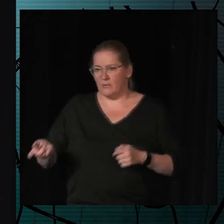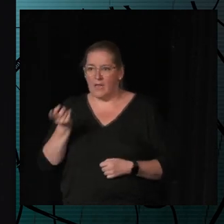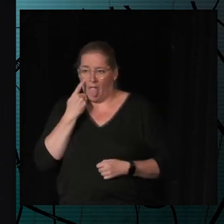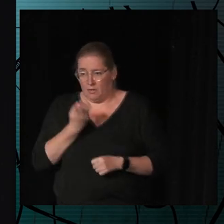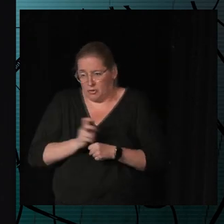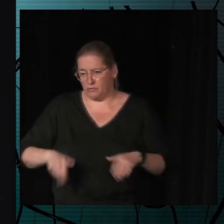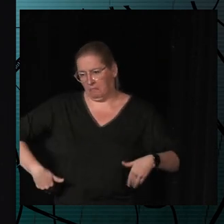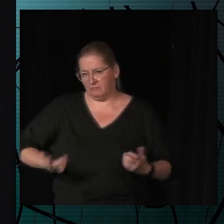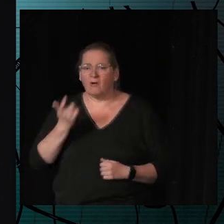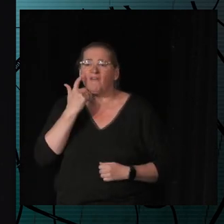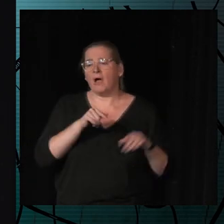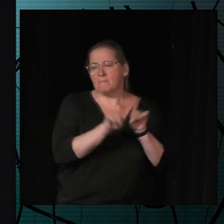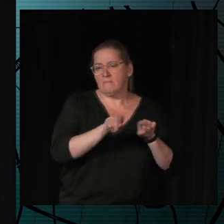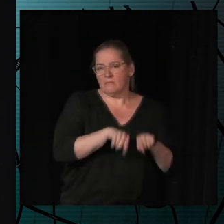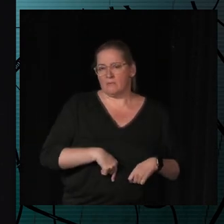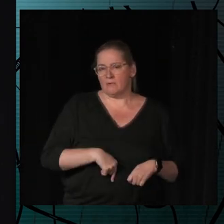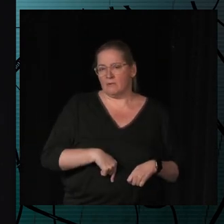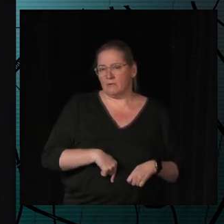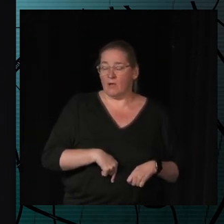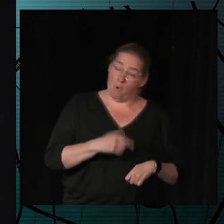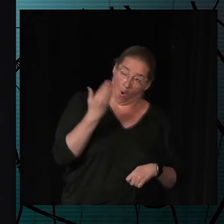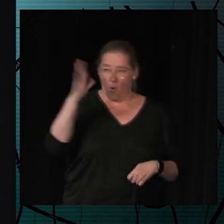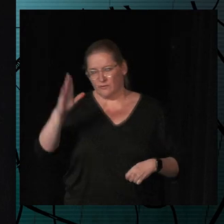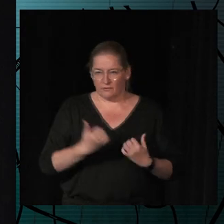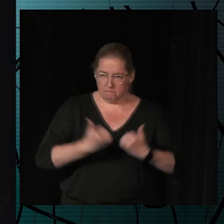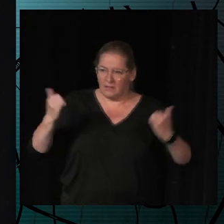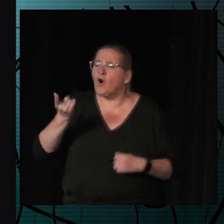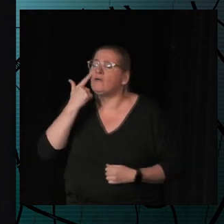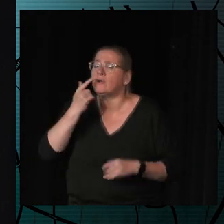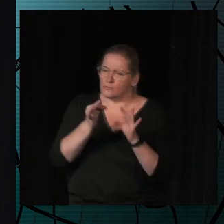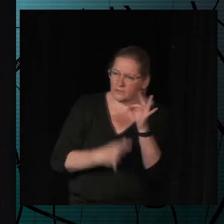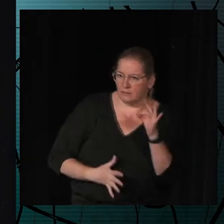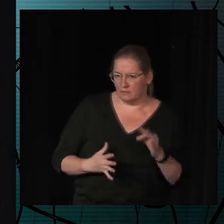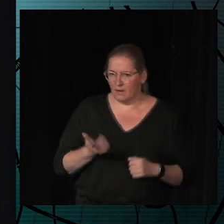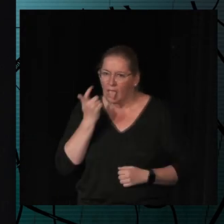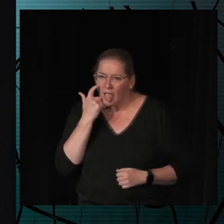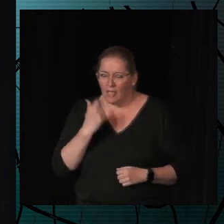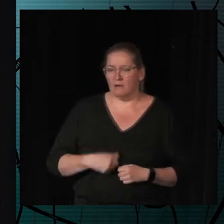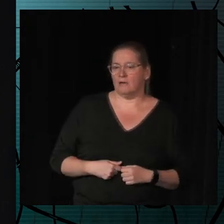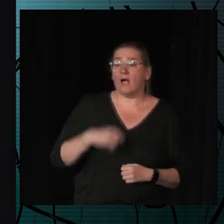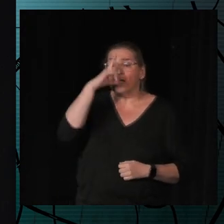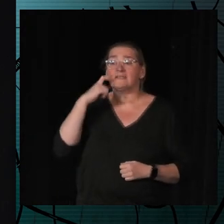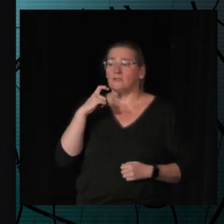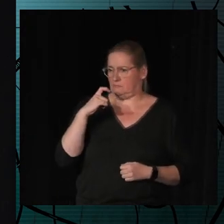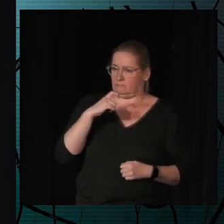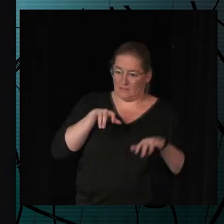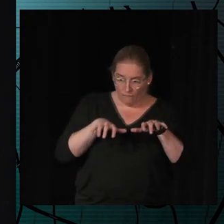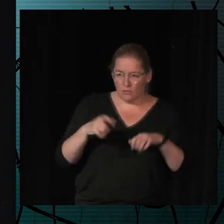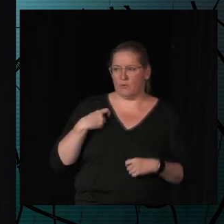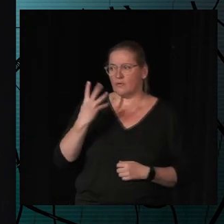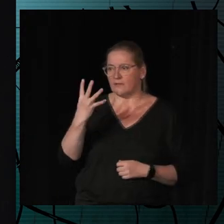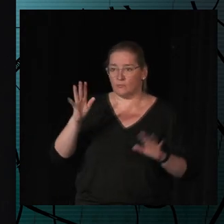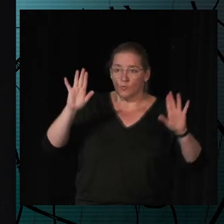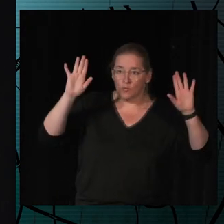casse un petit peu les mécaniques et on part sur autre chose on va changer la la la les modes de représentation évidemment Resident Evil 4 reste un un choc